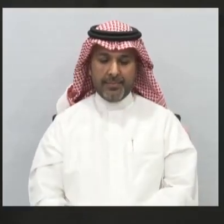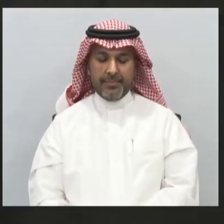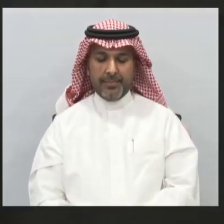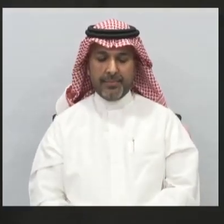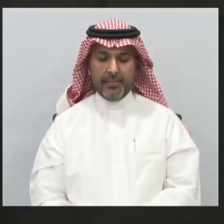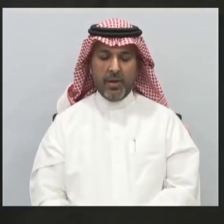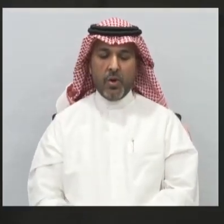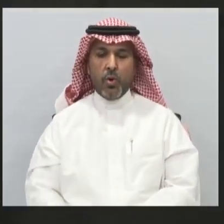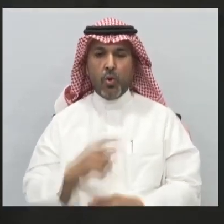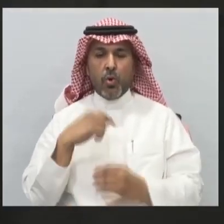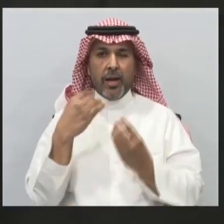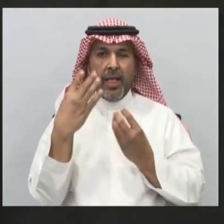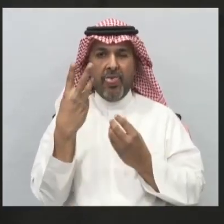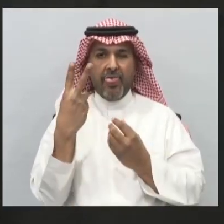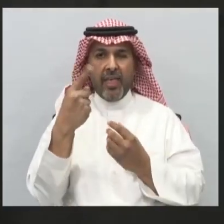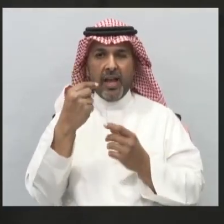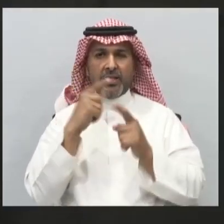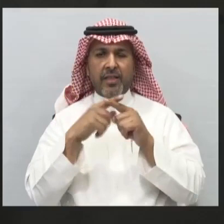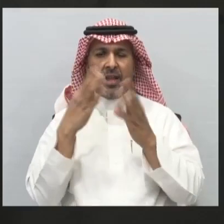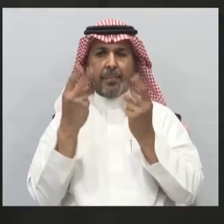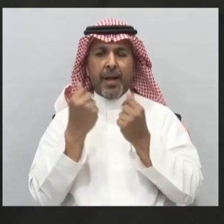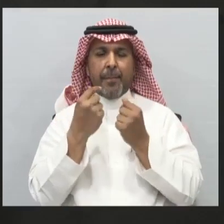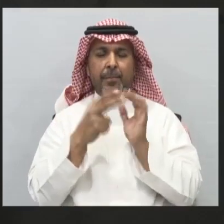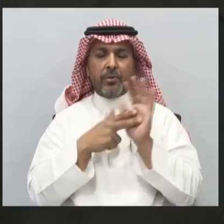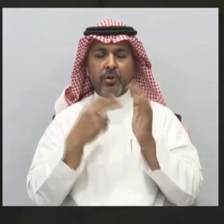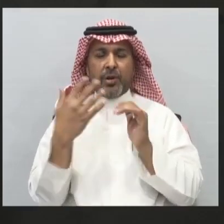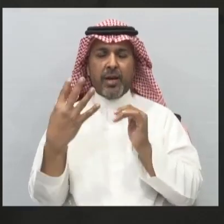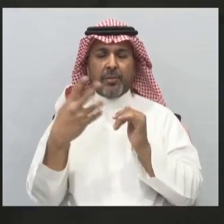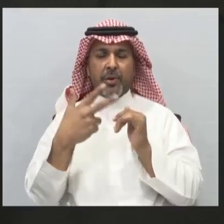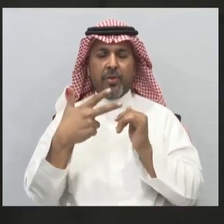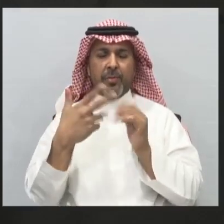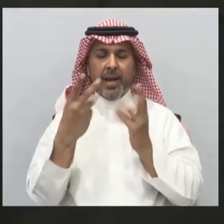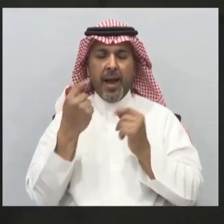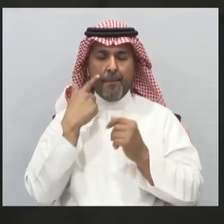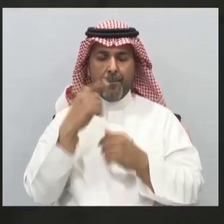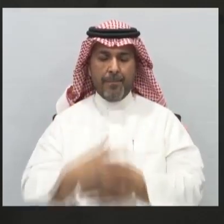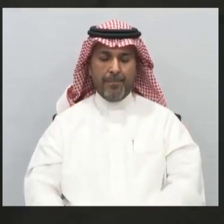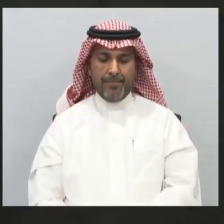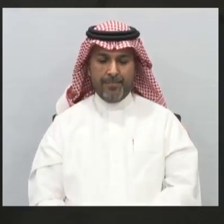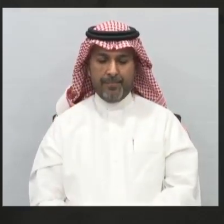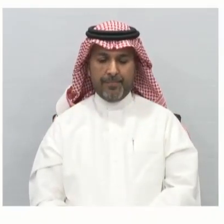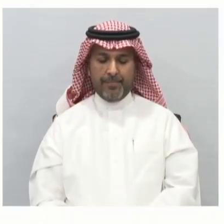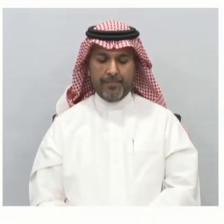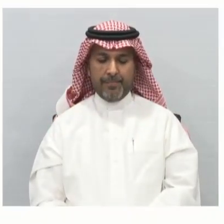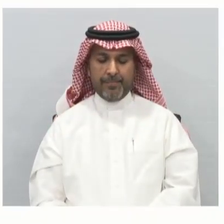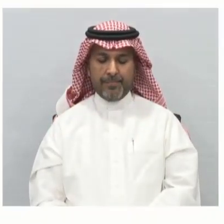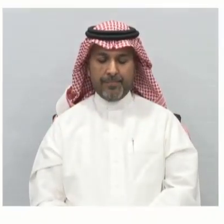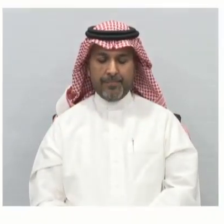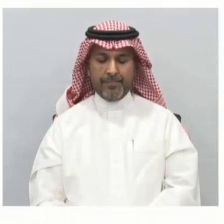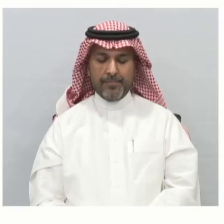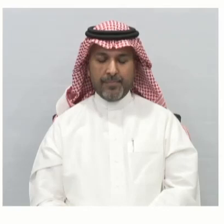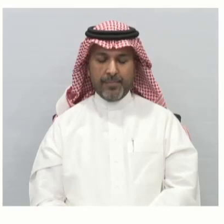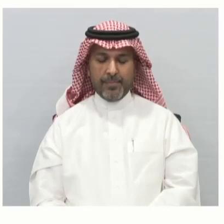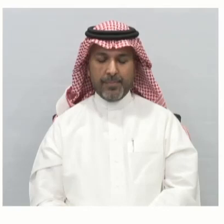ضرب كان يعطينا 84 طب تعالوا نحل المساله اسهل نستخدم استراتيجيات هالمساله اسهل قلت